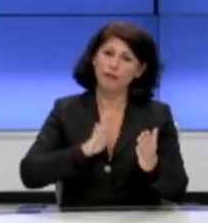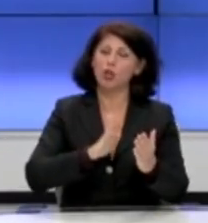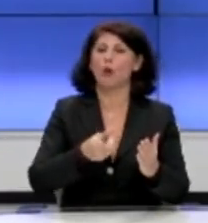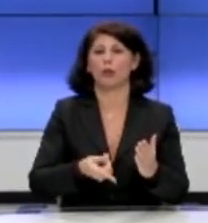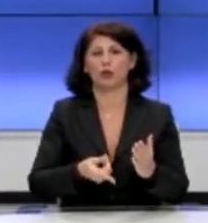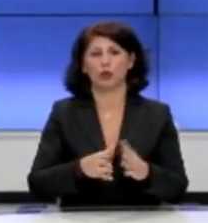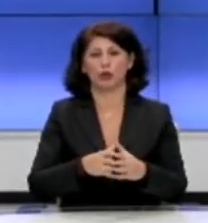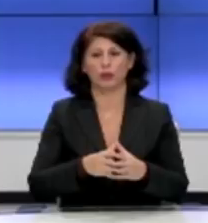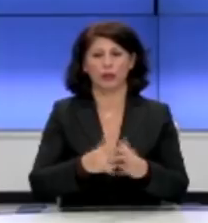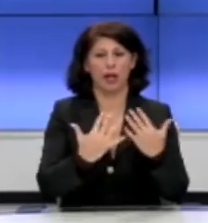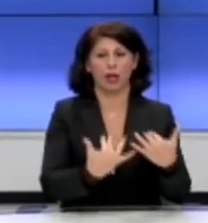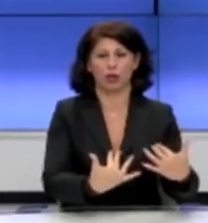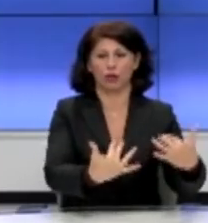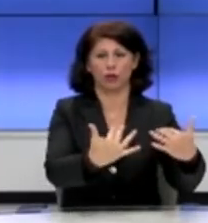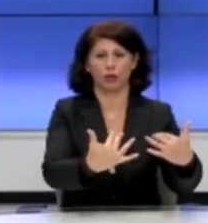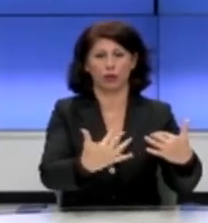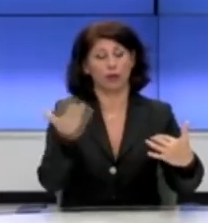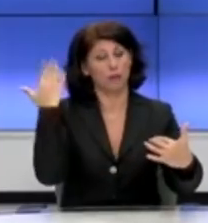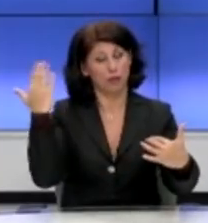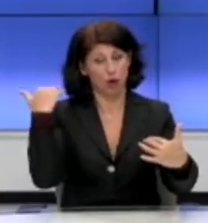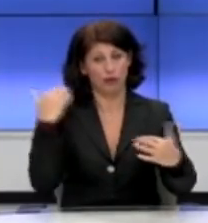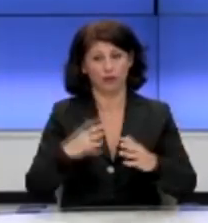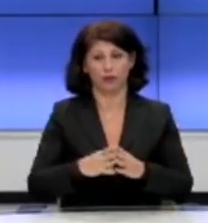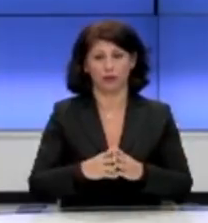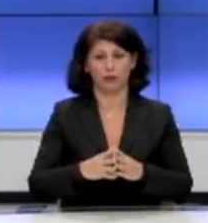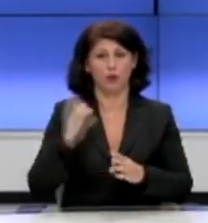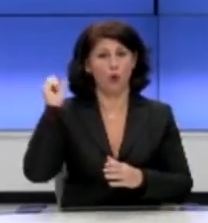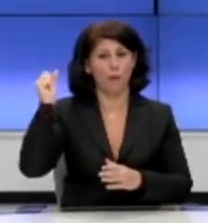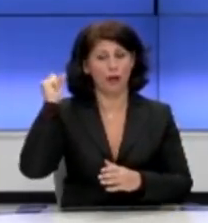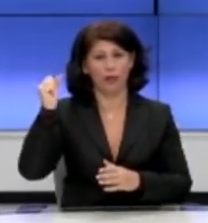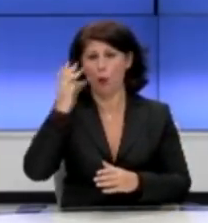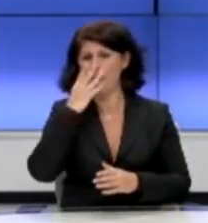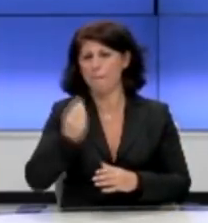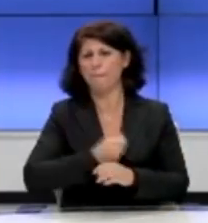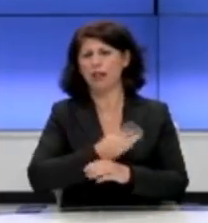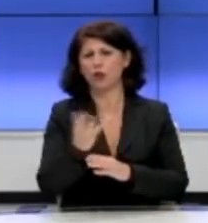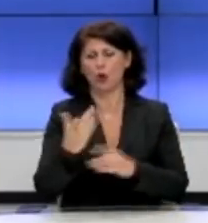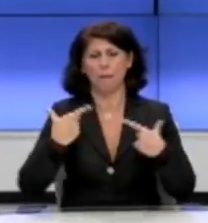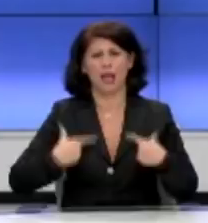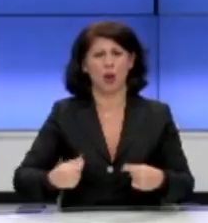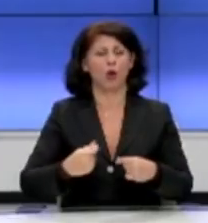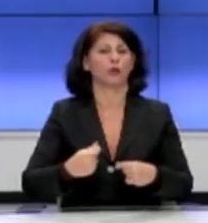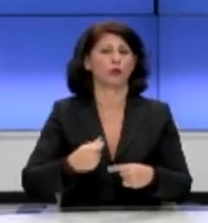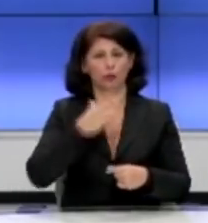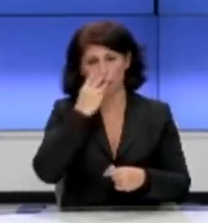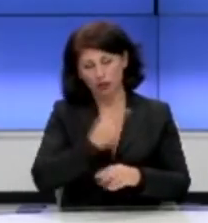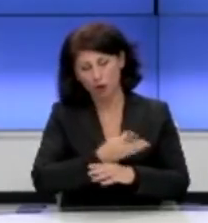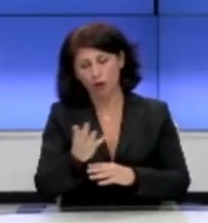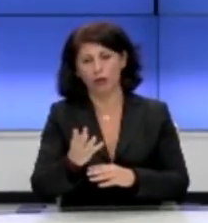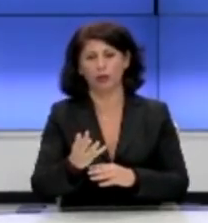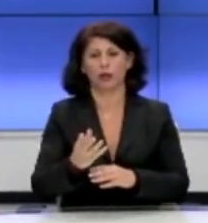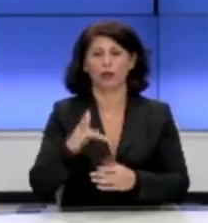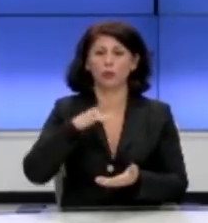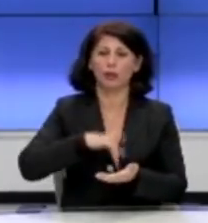ένα ακροατήριο πρώην οπαδών του ΠΑΣΟΚ, μελών του ΠΑΣΟΚ, στελεχών του ΠΑΣΟΚ,